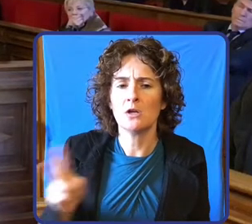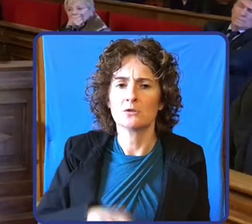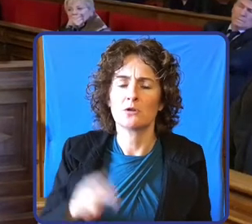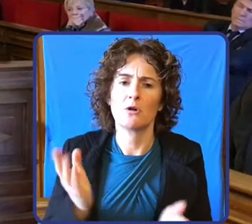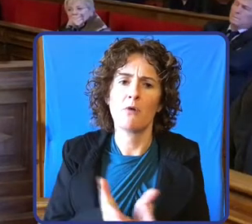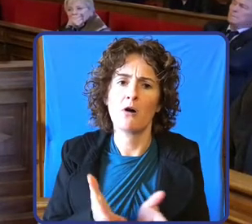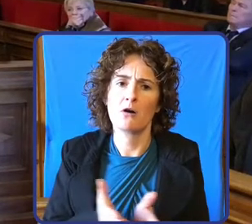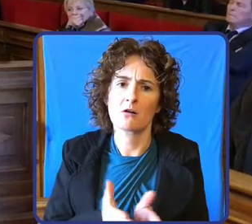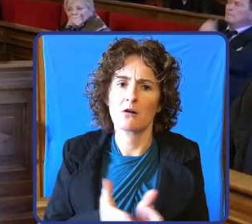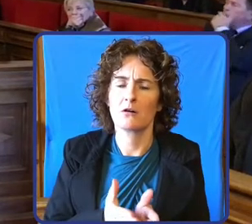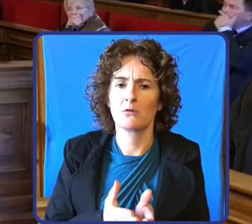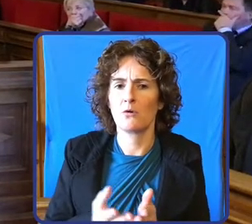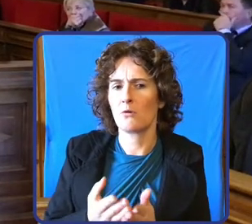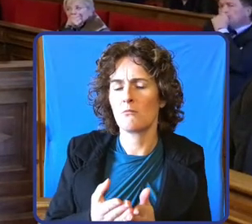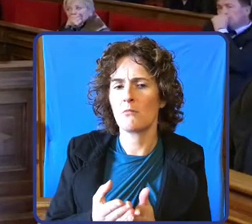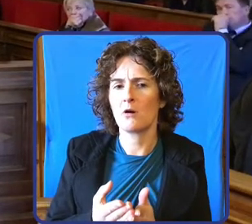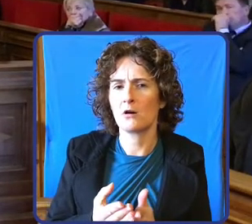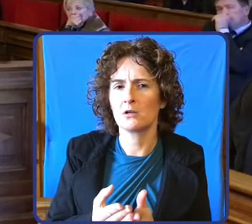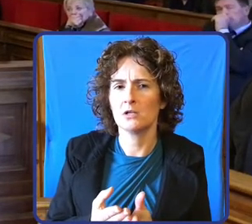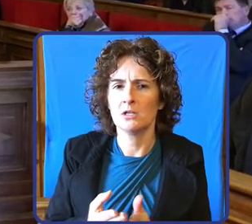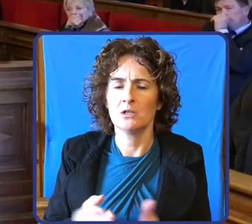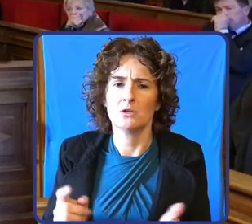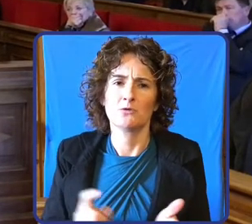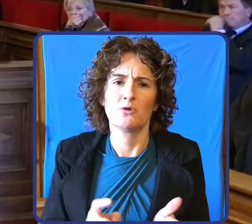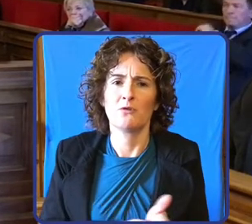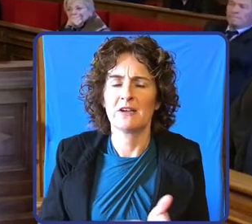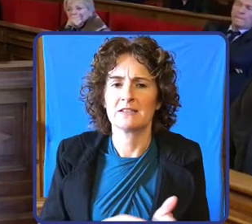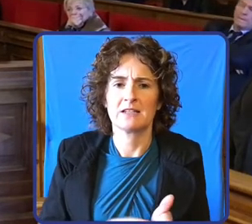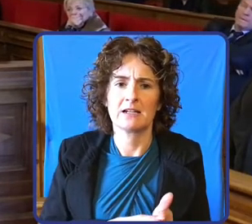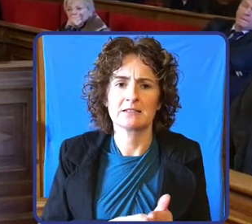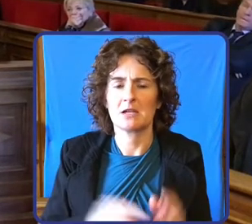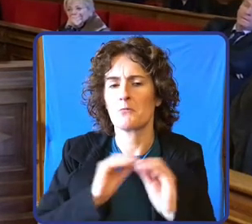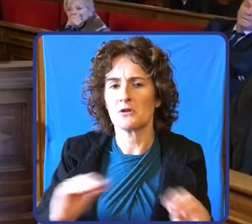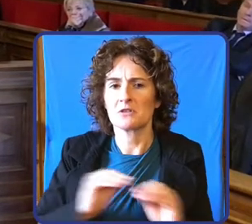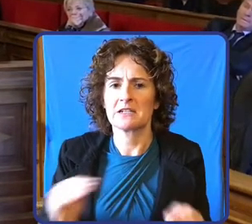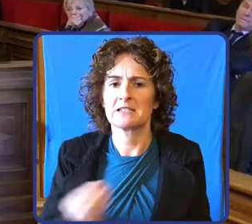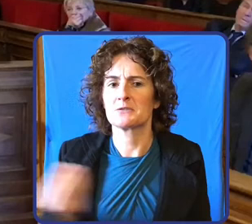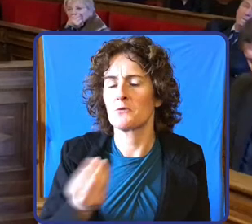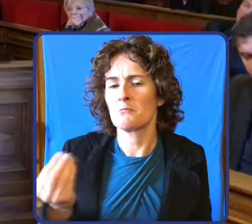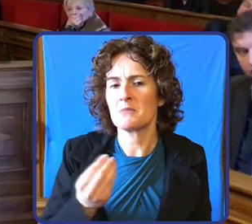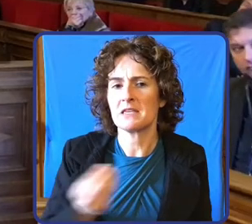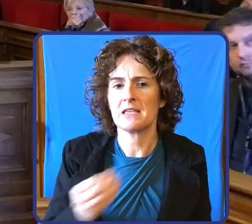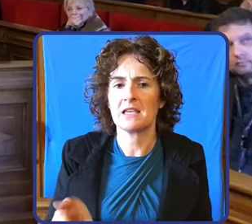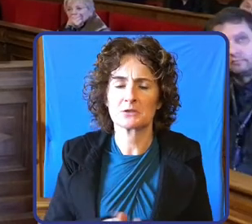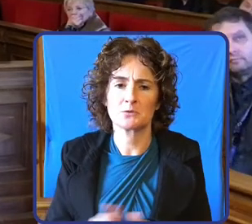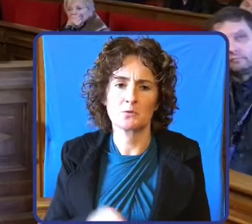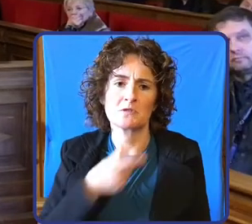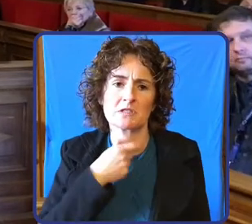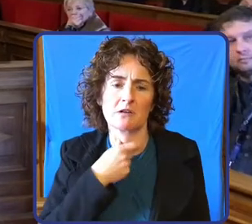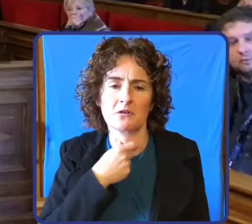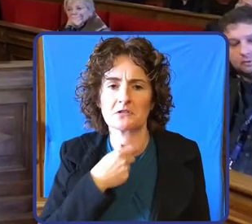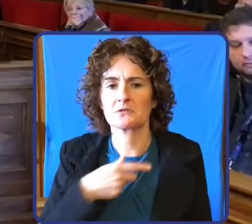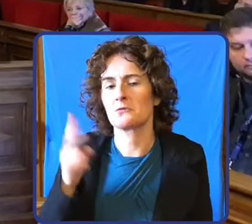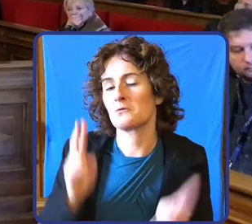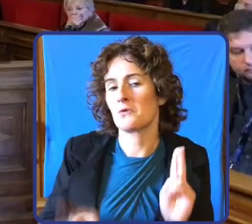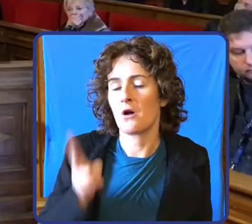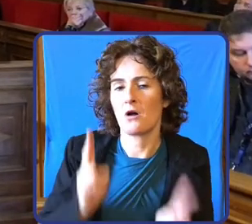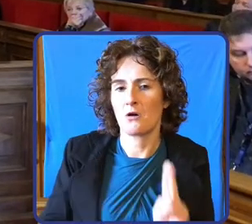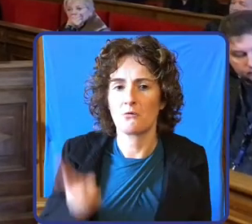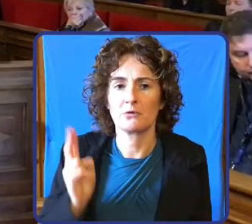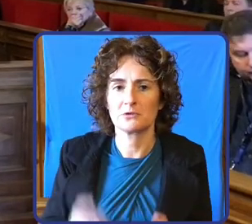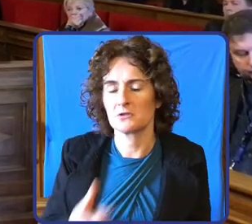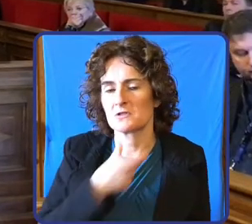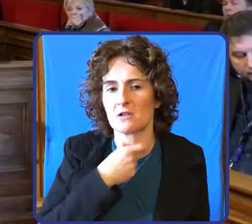szavaztunk. Megmondom őszintén, engem nem érdekel, hogy ki tartózkodik, ki nem szavazza meg. Mindenkinek a saját választói felé kell